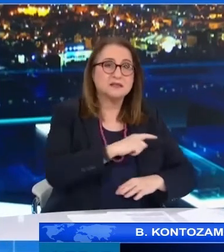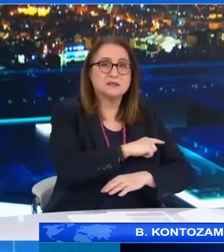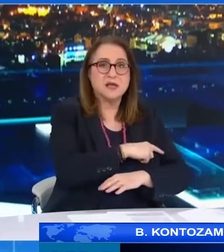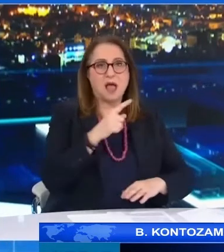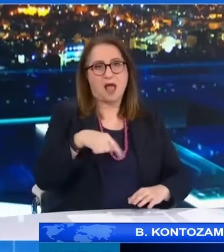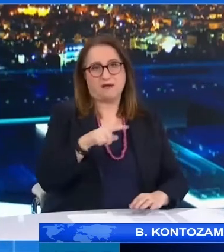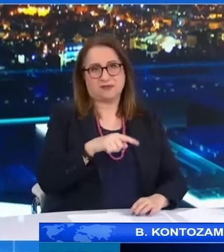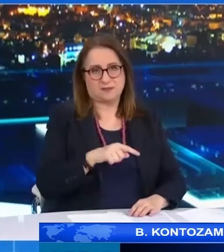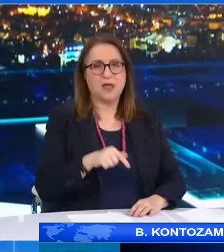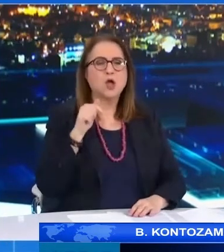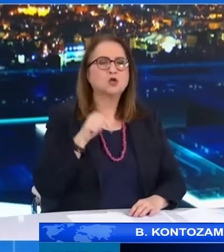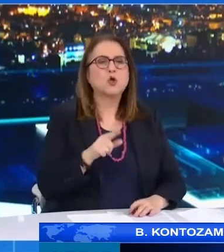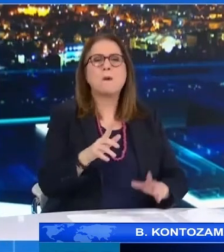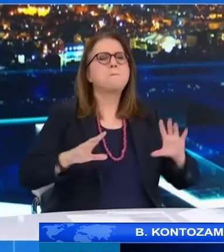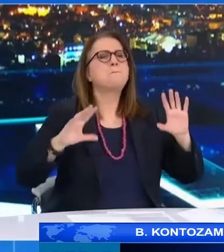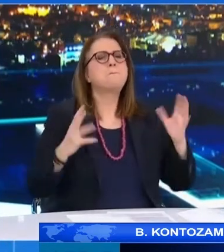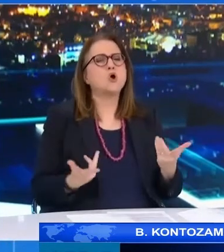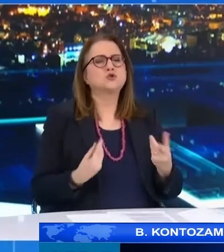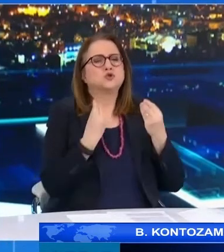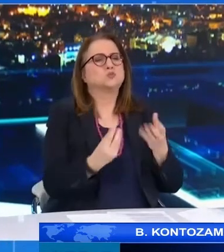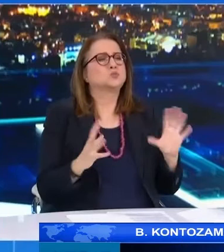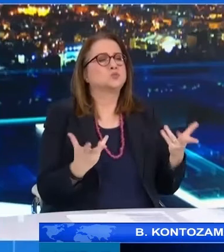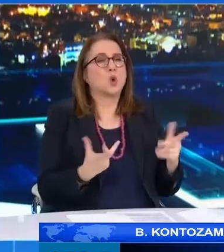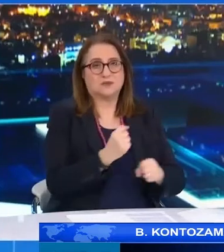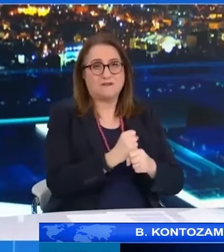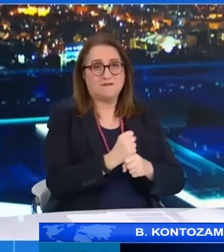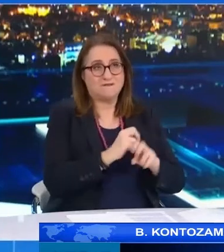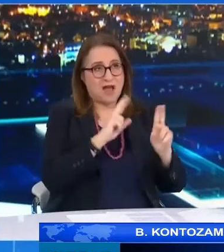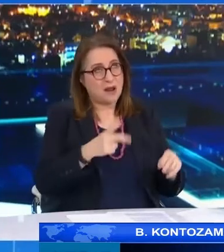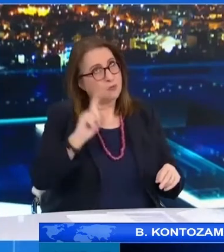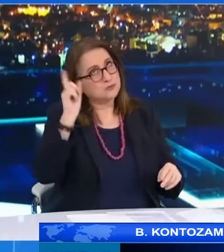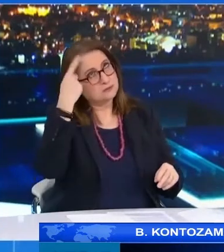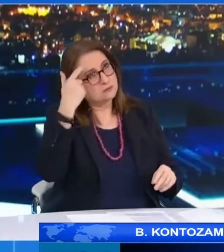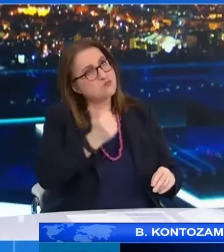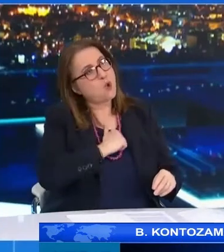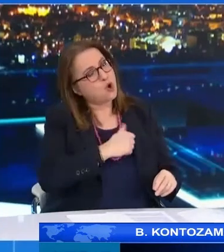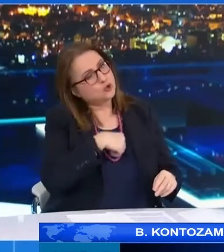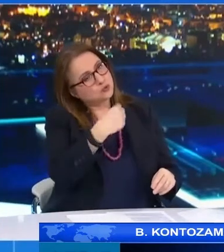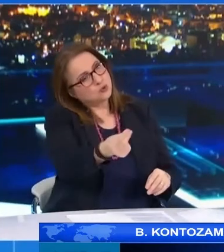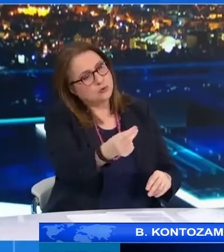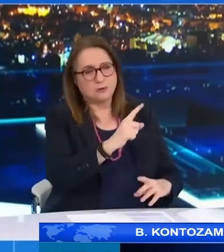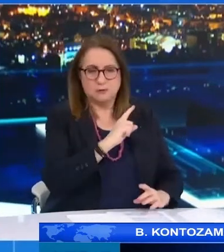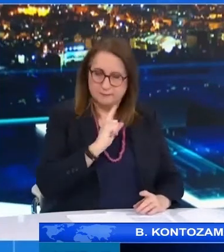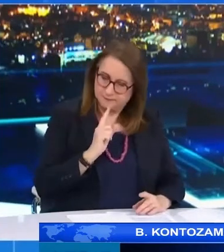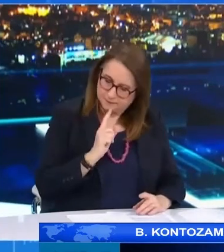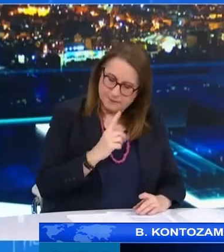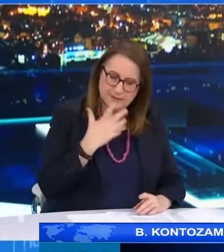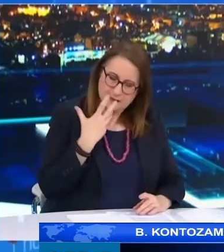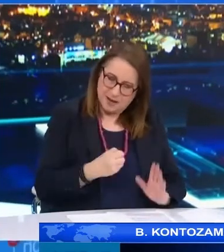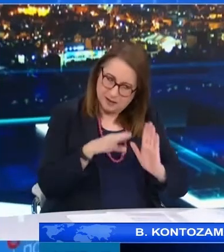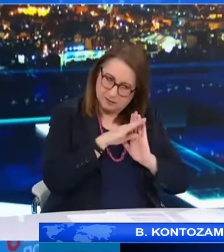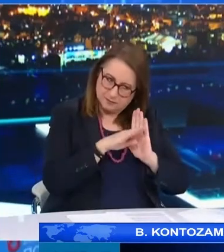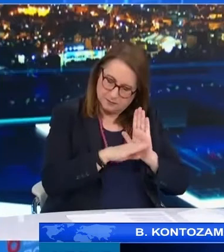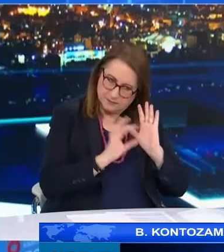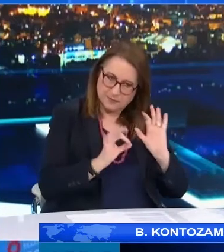Ξεκινάμε με τη διάθεση στους μαθητές και τους εκπαιδευτικούς προκειμένου να διασφαλίσουμε την ομαλή τροφοδοσία της αγοράς. Στη συνέχεια